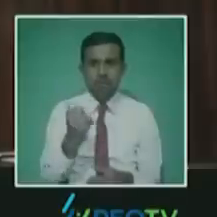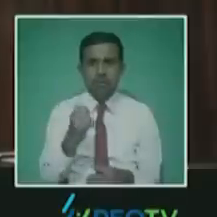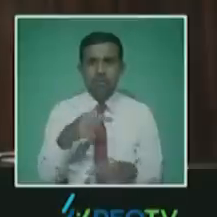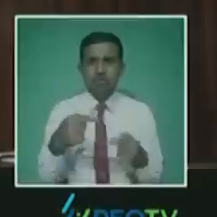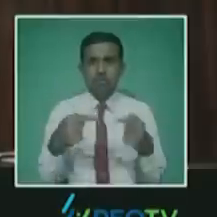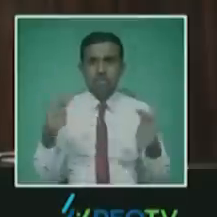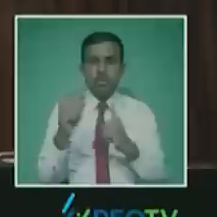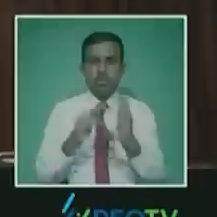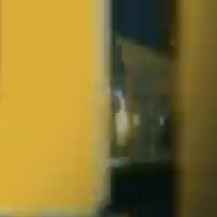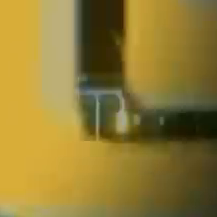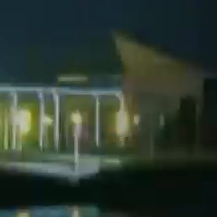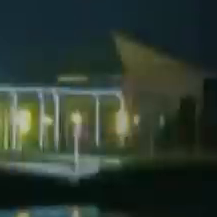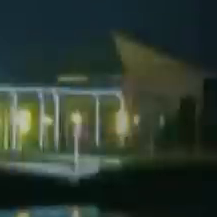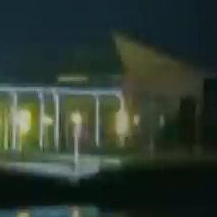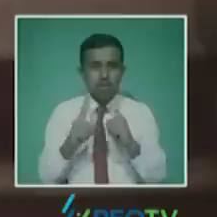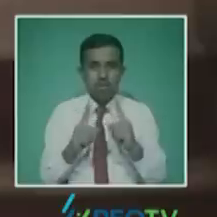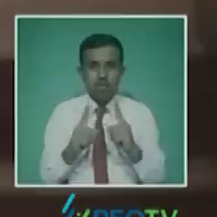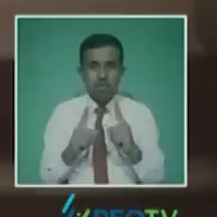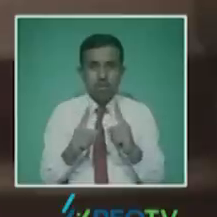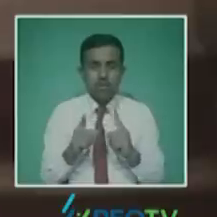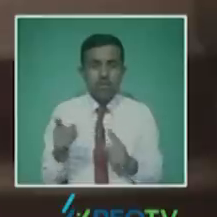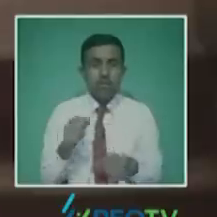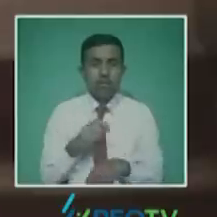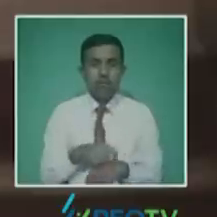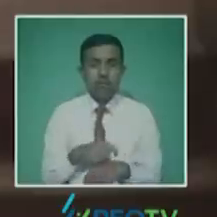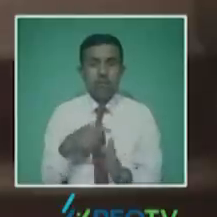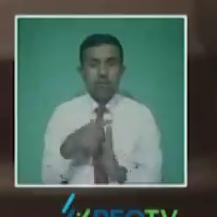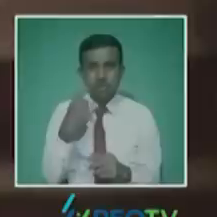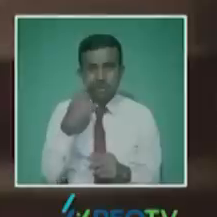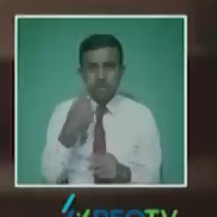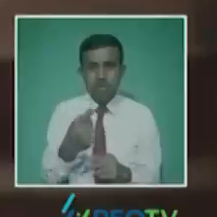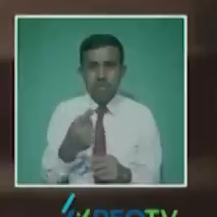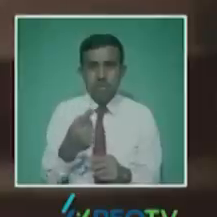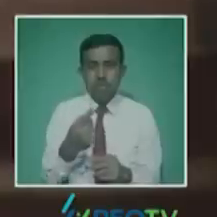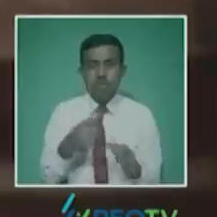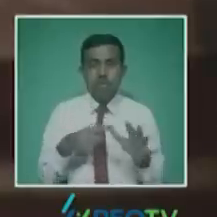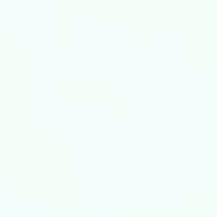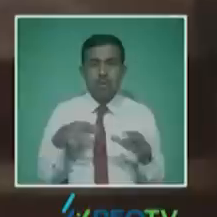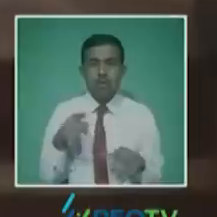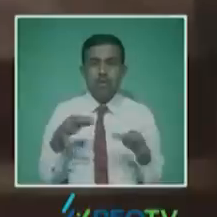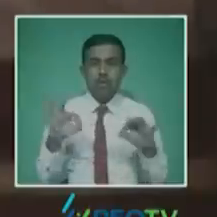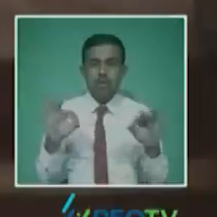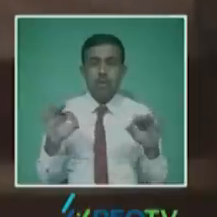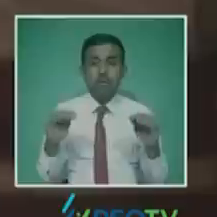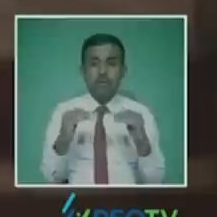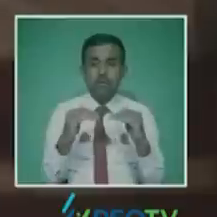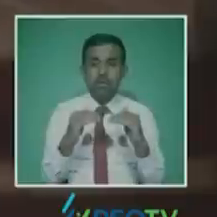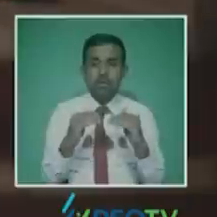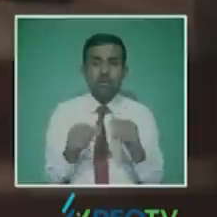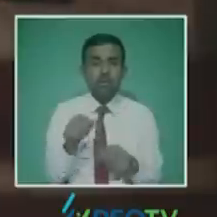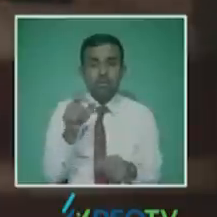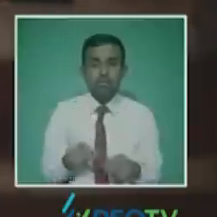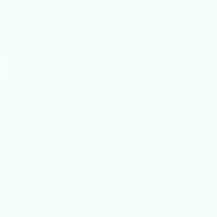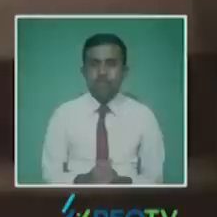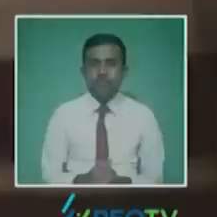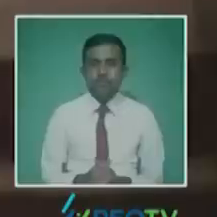විපක්ෂයේ මන්ත්‍රීවරු හැසිරෙන ආකාරය. මේ අවස්ථාවේ මේ රටේ මන් දකින්න විදියට සත්තුන්ට තියෙන නිදහස යුක්තිය සාධාරණවත් මිනිස්සුන්ට නෑ ගරු